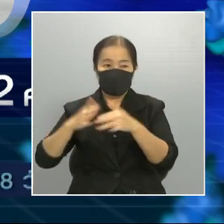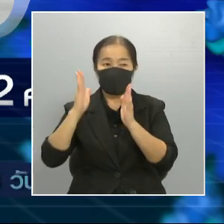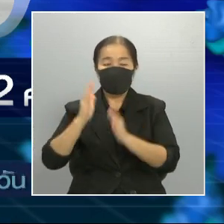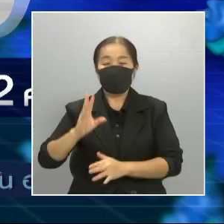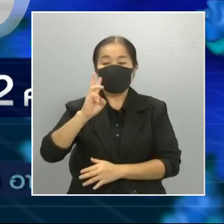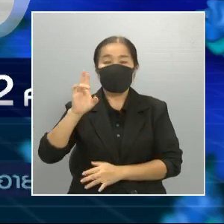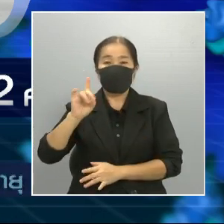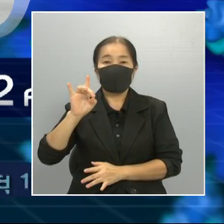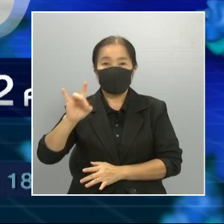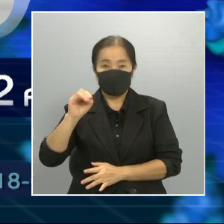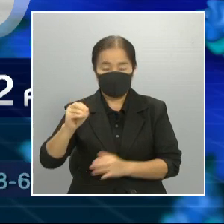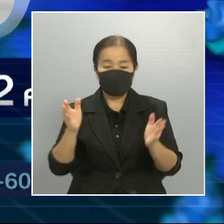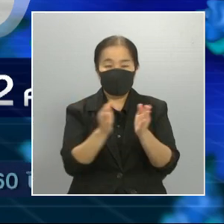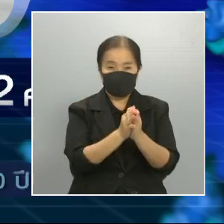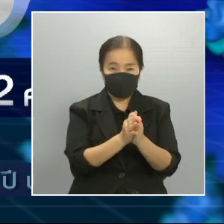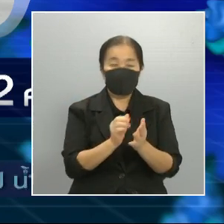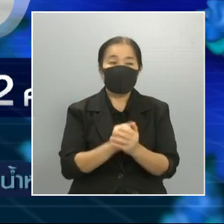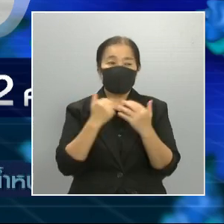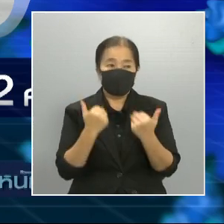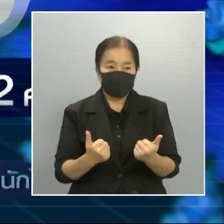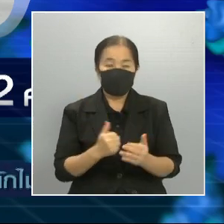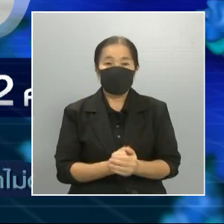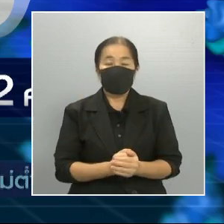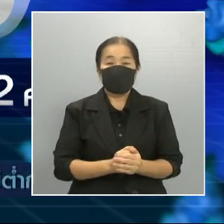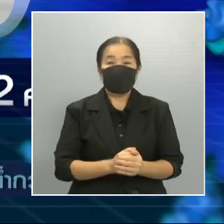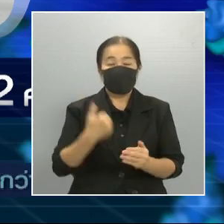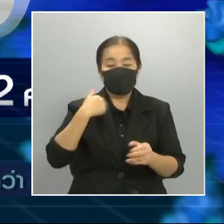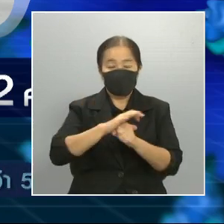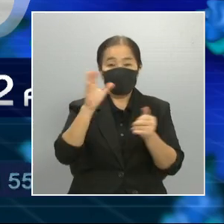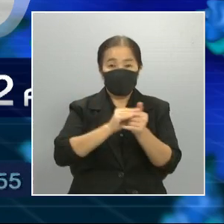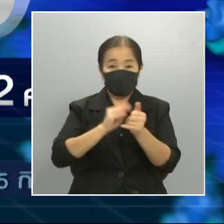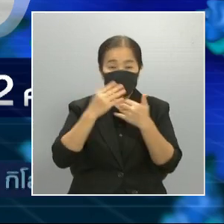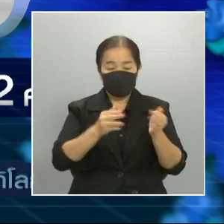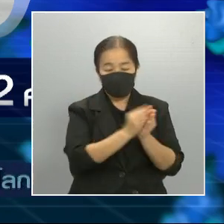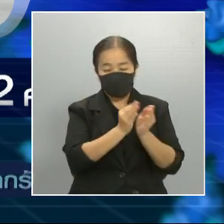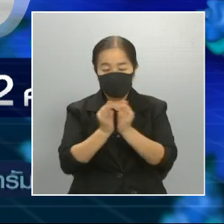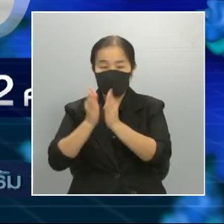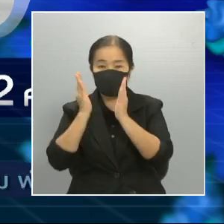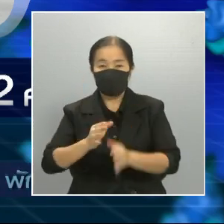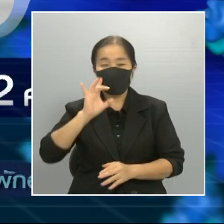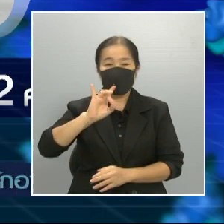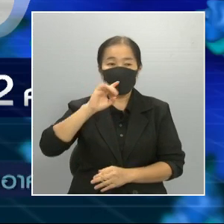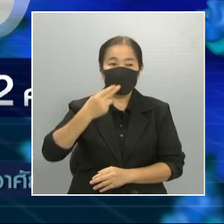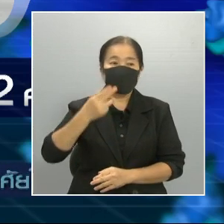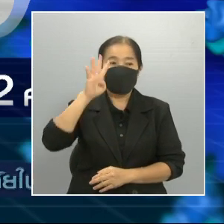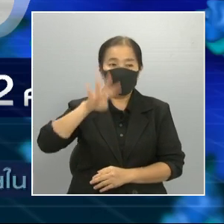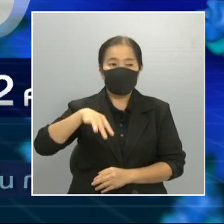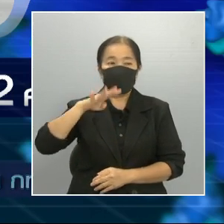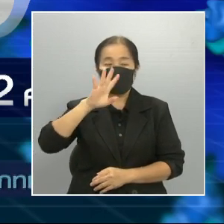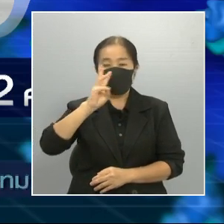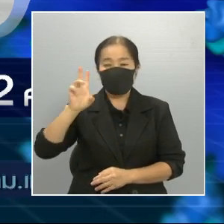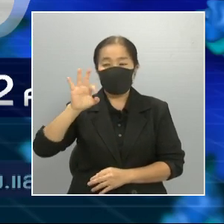ส่งผลนะครับให้มีผู้ป่วยสะสมเนี่ยพุ่งไปถึงที่84000 692รายแล้วนะครับ